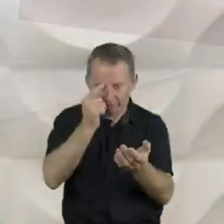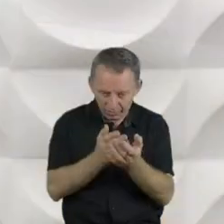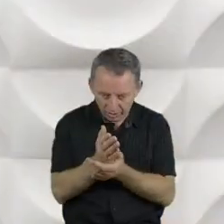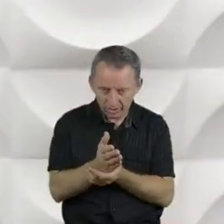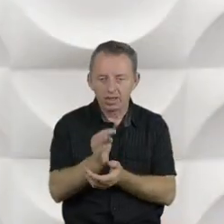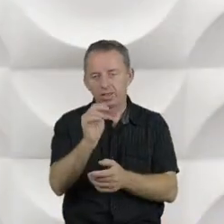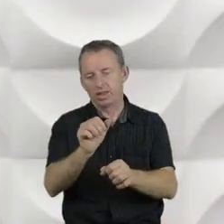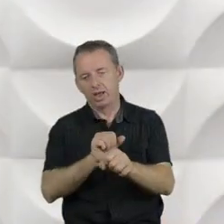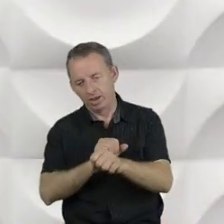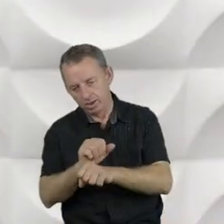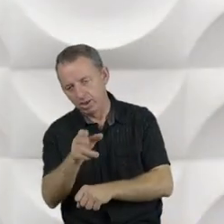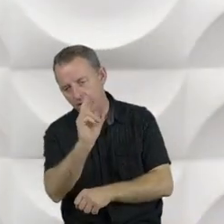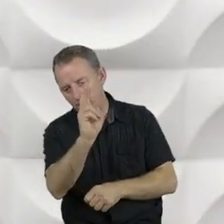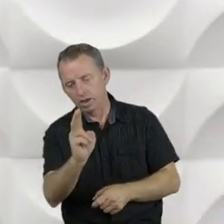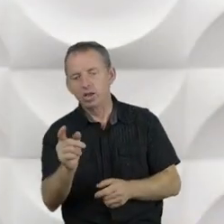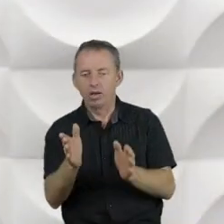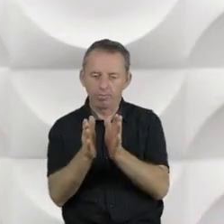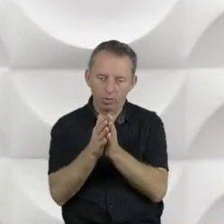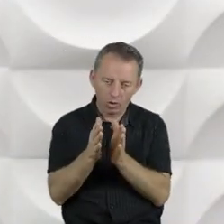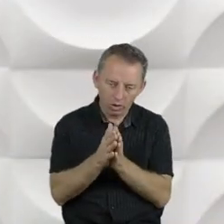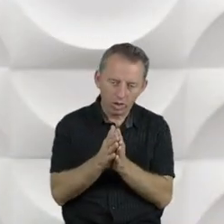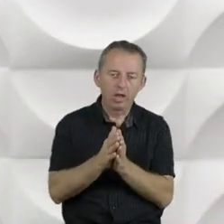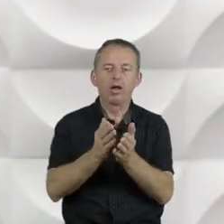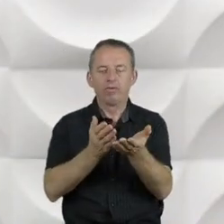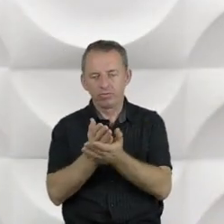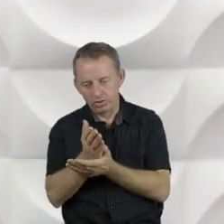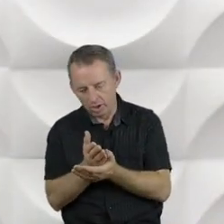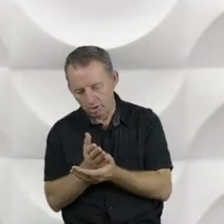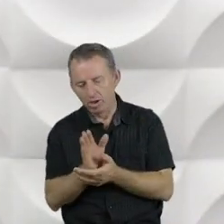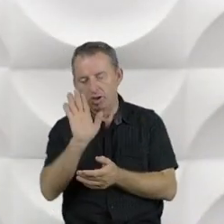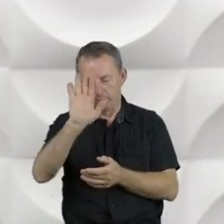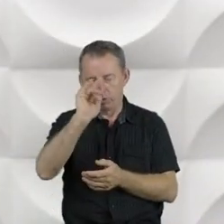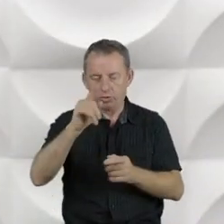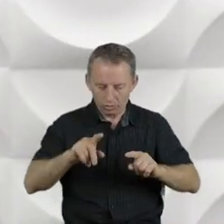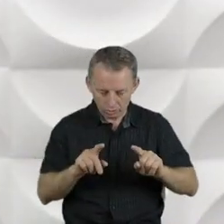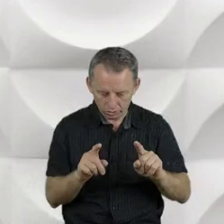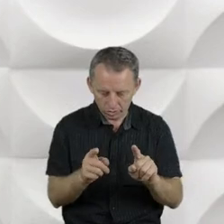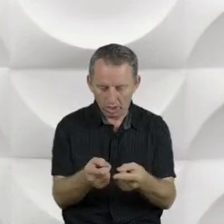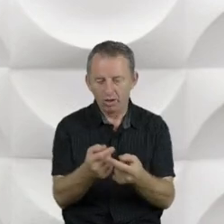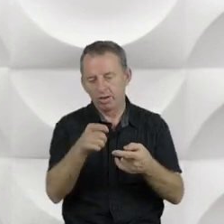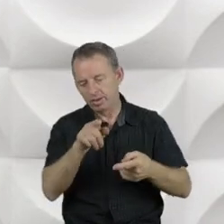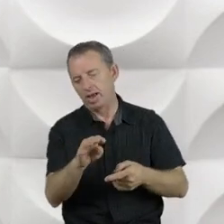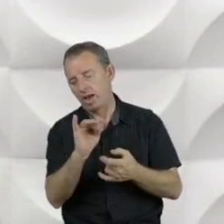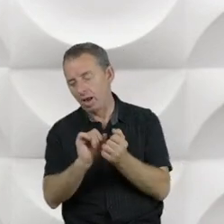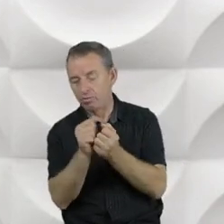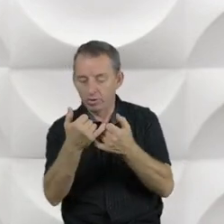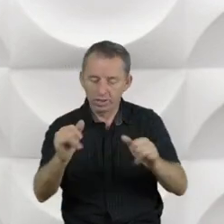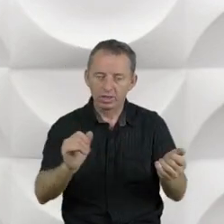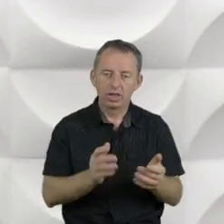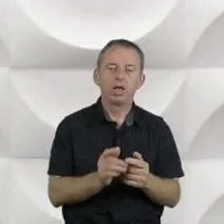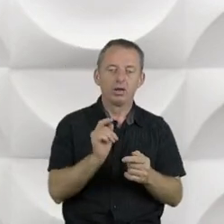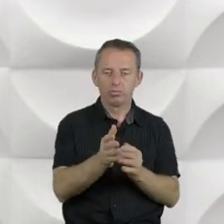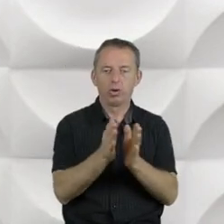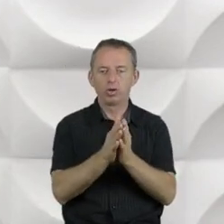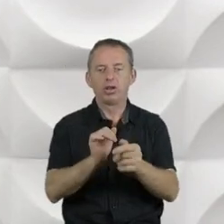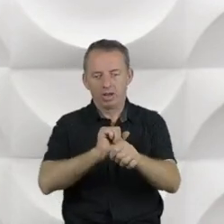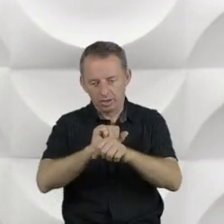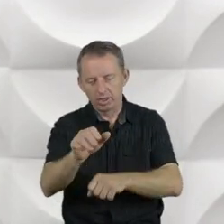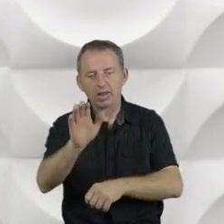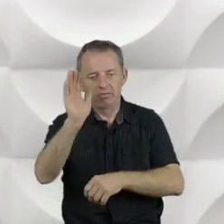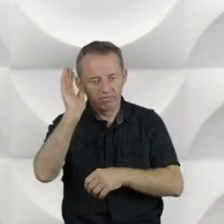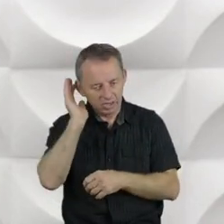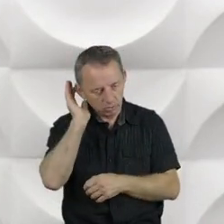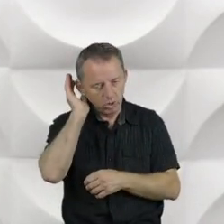tak jest i każdy, kto się modli, to wie, że Pan Bóg działa w taki czy w inny sposób, ale każda modlitwa jest